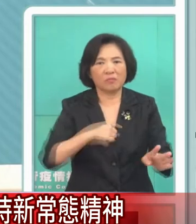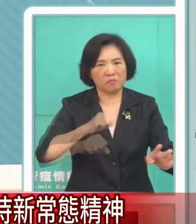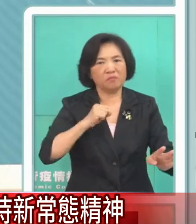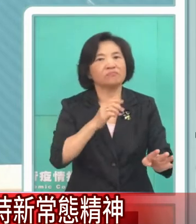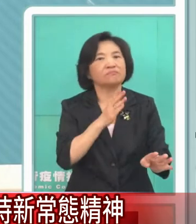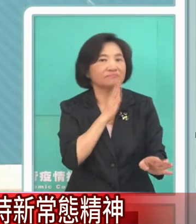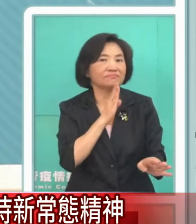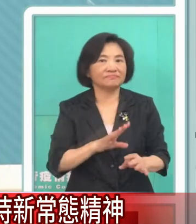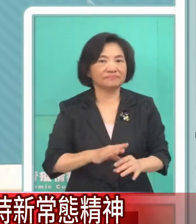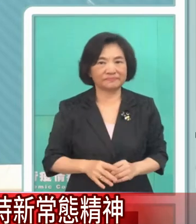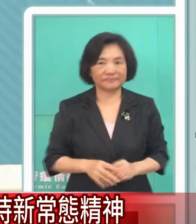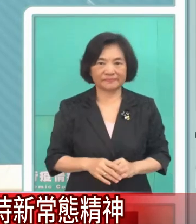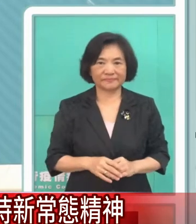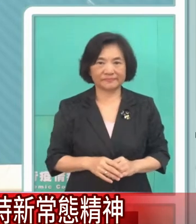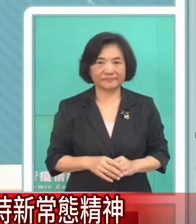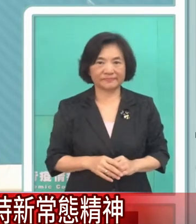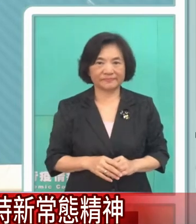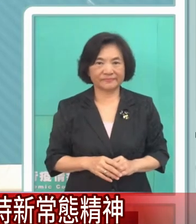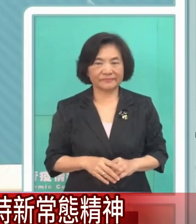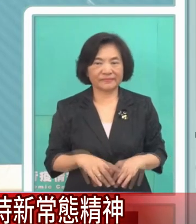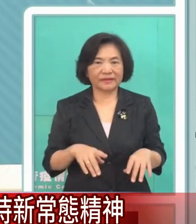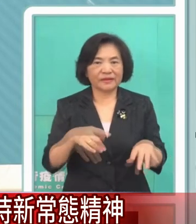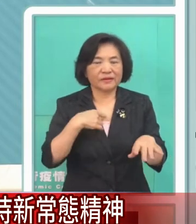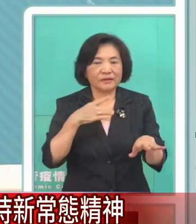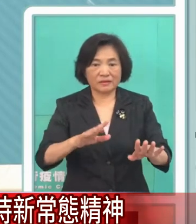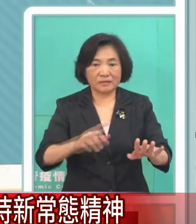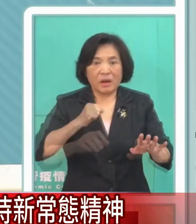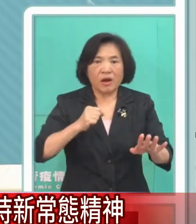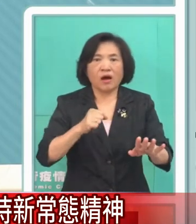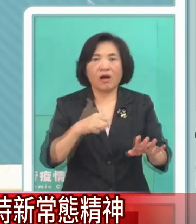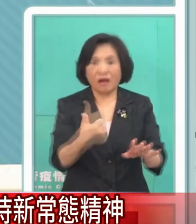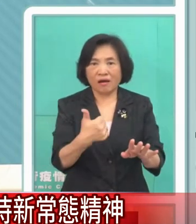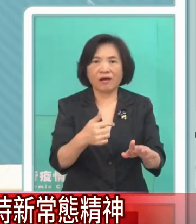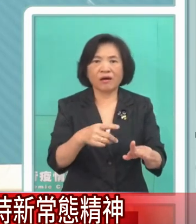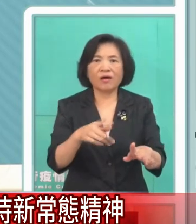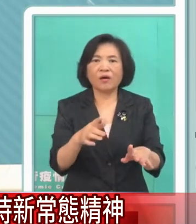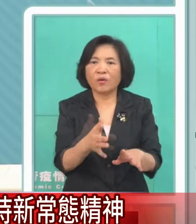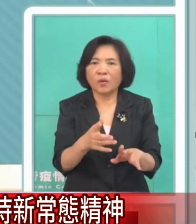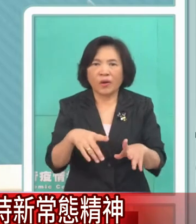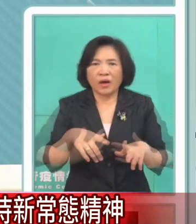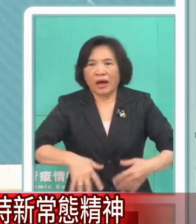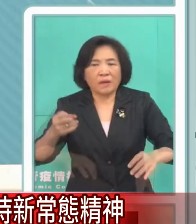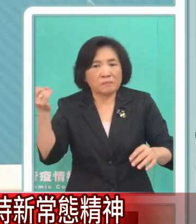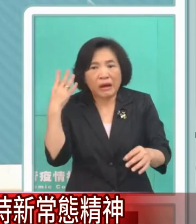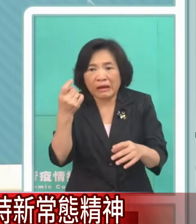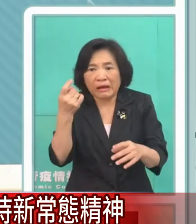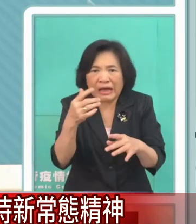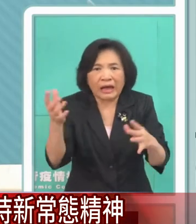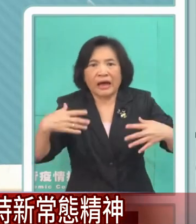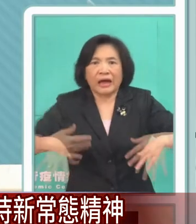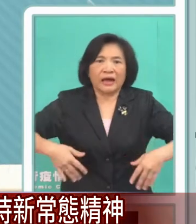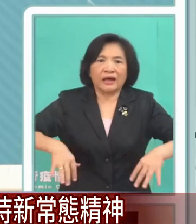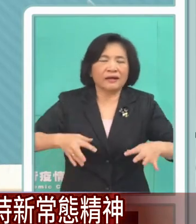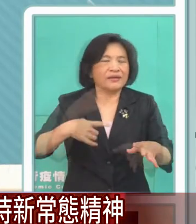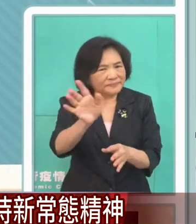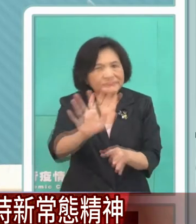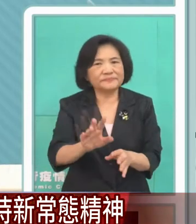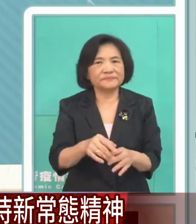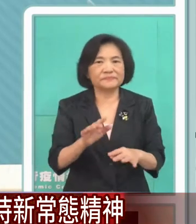强的时候，也不用那么焦虑。所以为什么新常态，你知道吗？新常态 New Normal 这概念就是